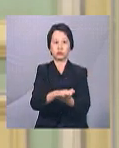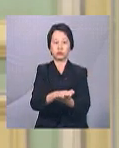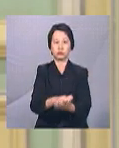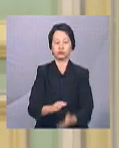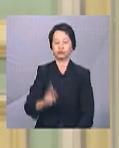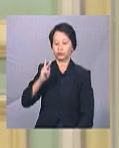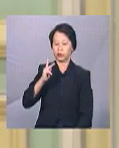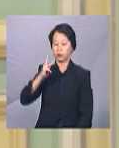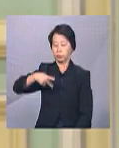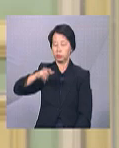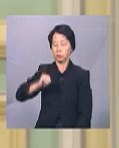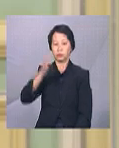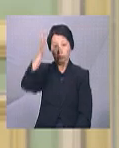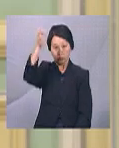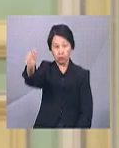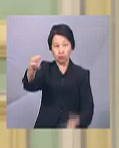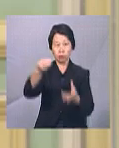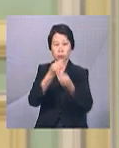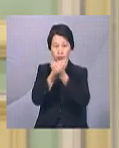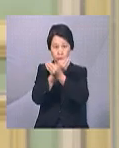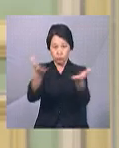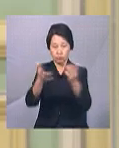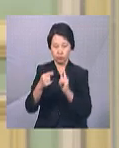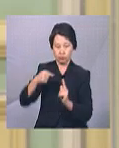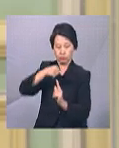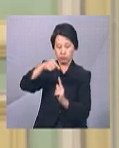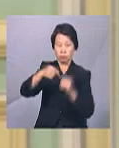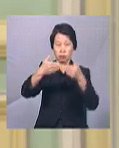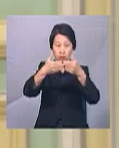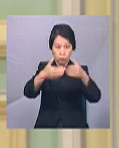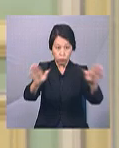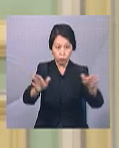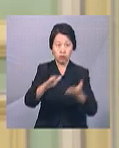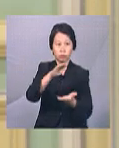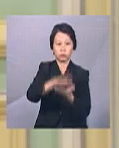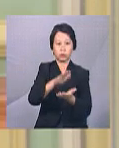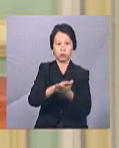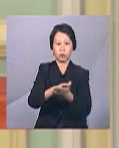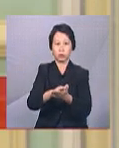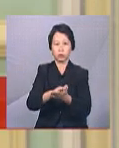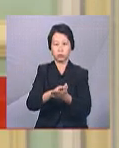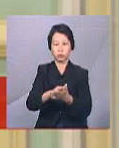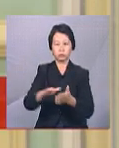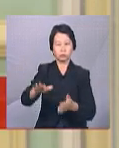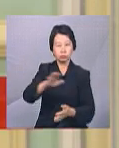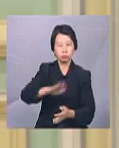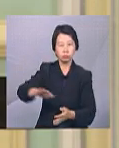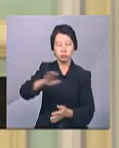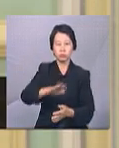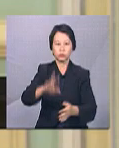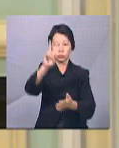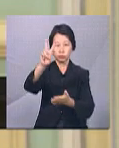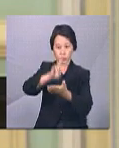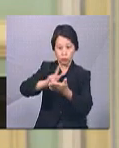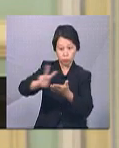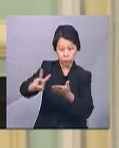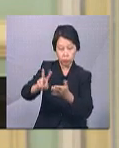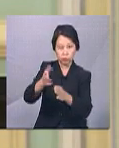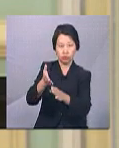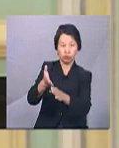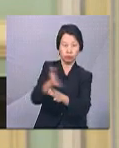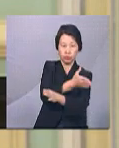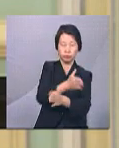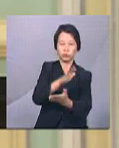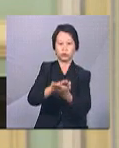GPM akan mengumumkannya tari pembukaan sekolah sekurang-kurangnya dua minggu sebelum